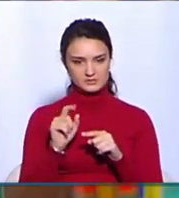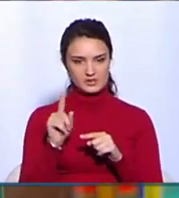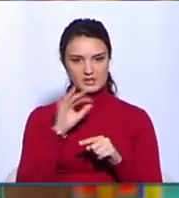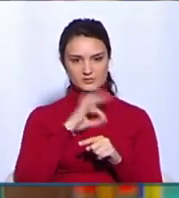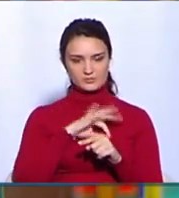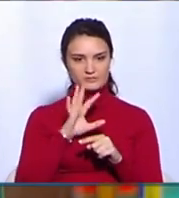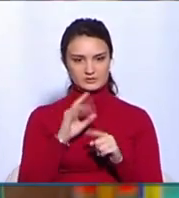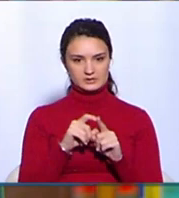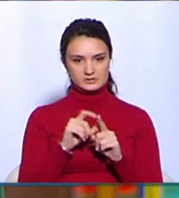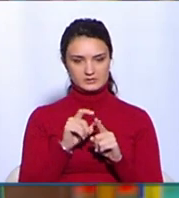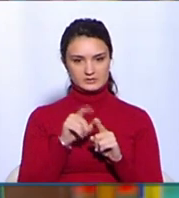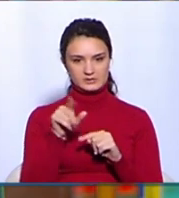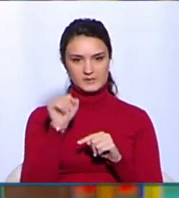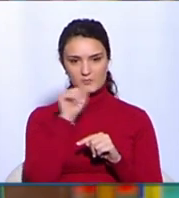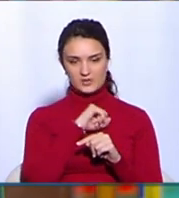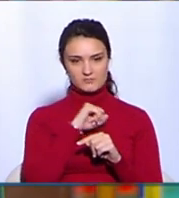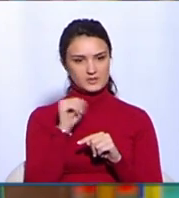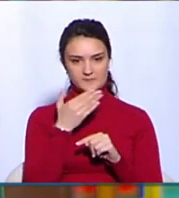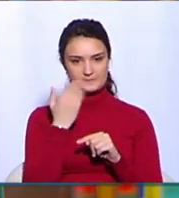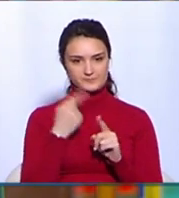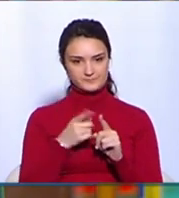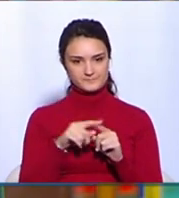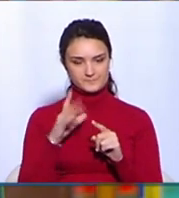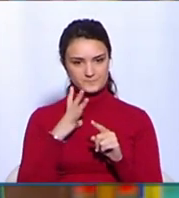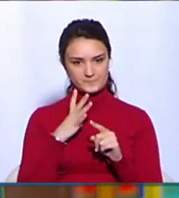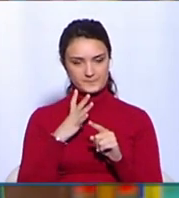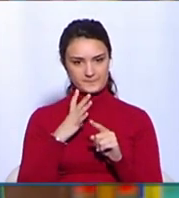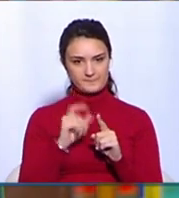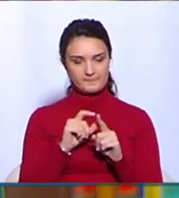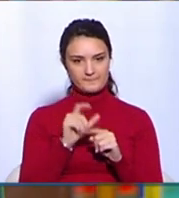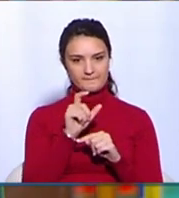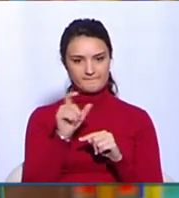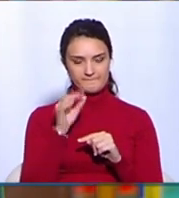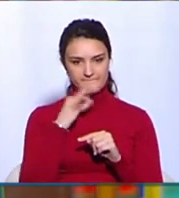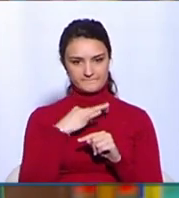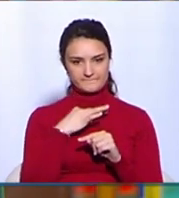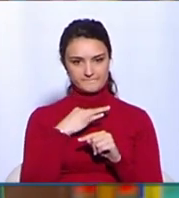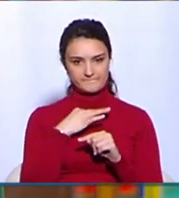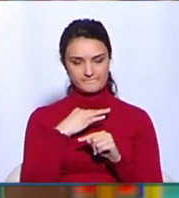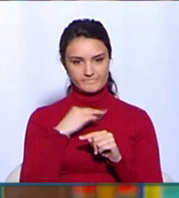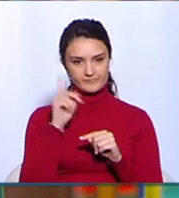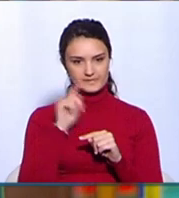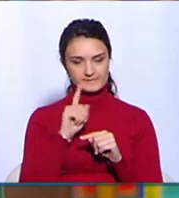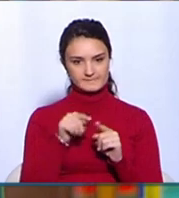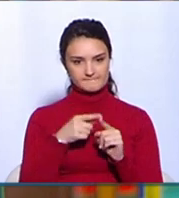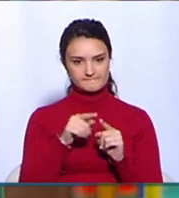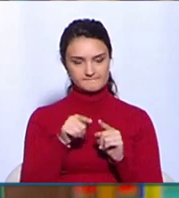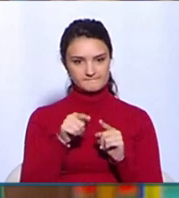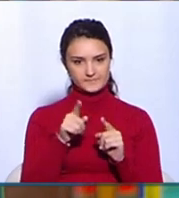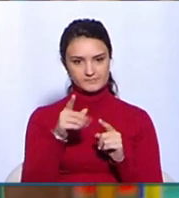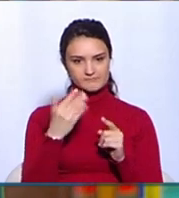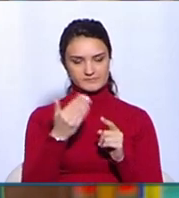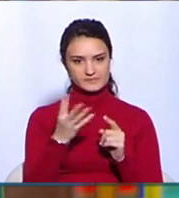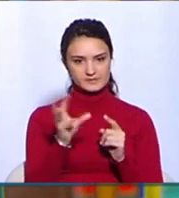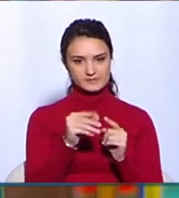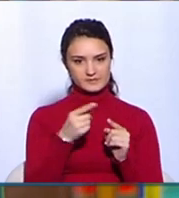მას არასოდეს სიტყვა მოიპარე. ეს იყო რაღაც პატარა ნივთი, უბრალოდ მითხარო, ვაიმე, ვიცი რა, მე მგონი ეს წამოყვავს